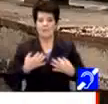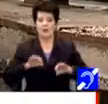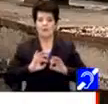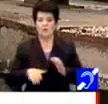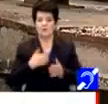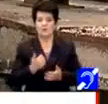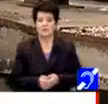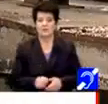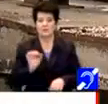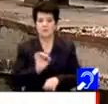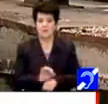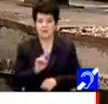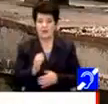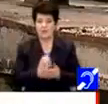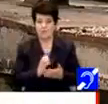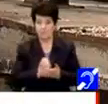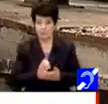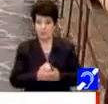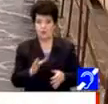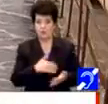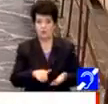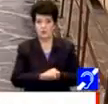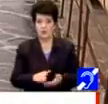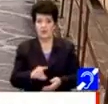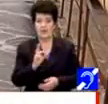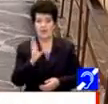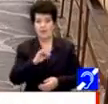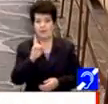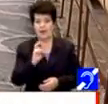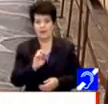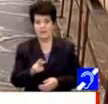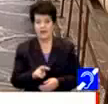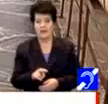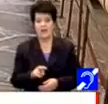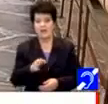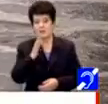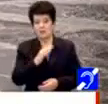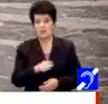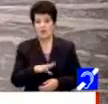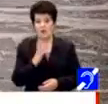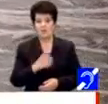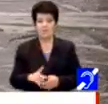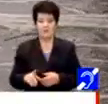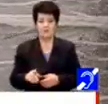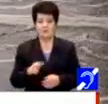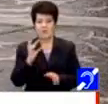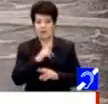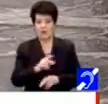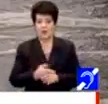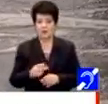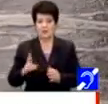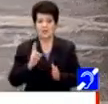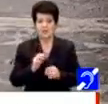Procuratura Generală suspectează că fondurile societății Apă Canal Chișinău au fost gestionate incorrect, rezultând prejudicii de circa